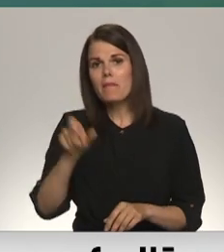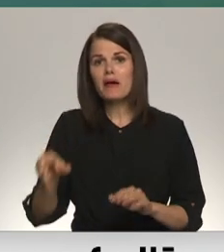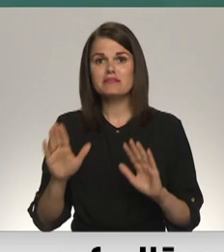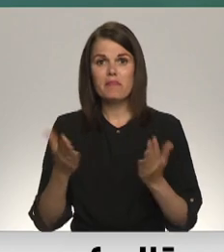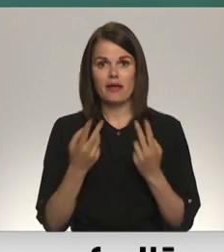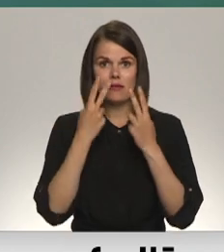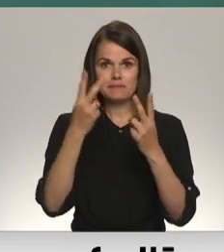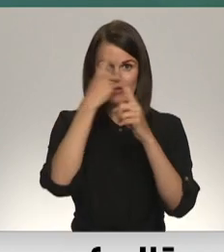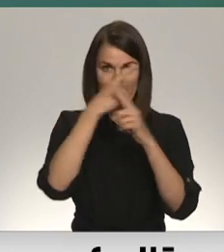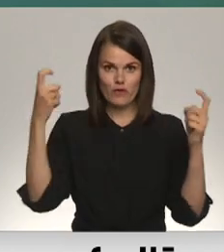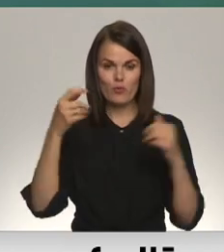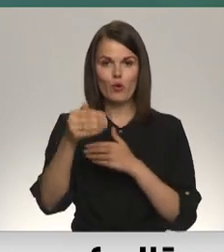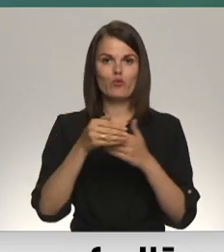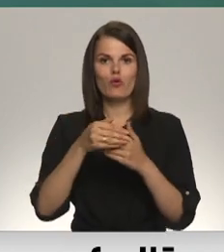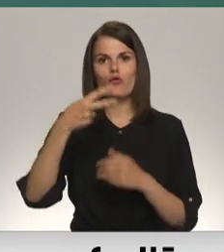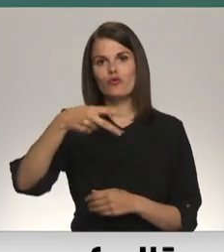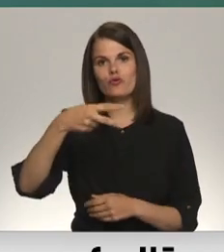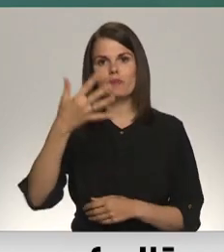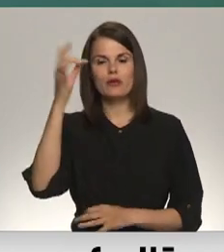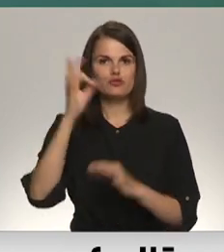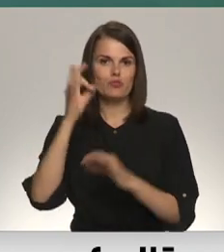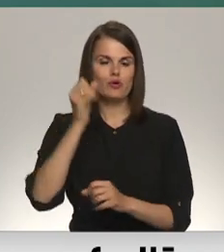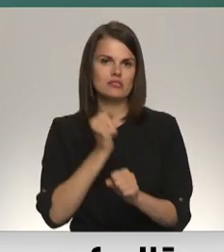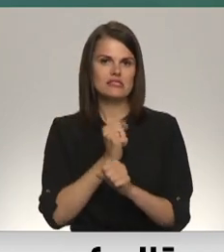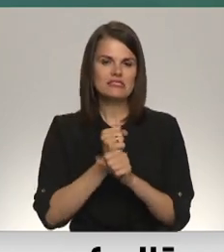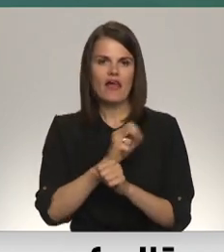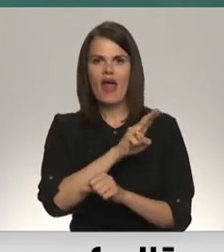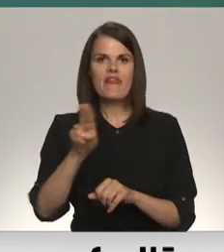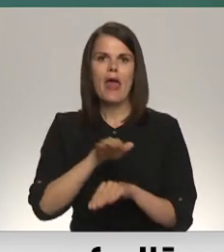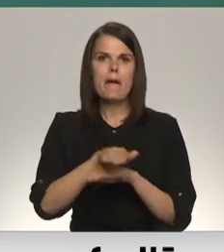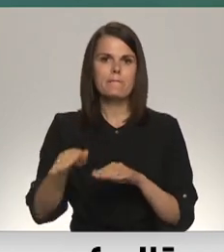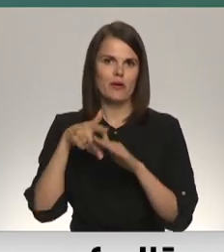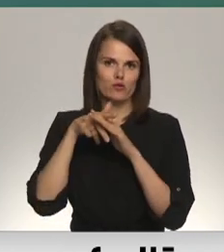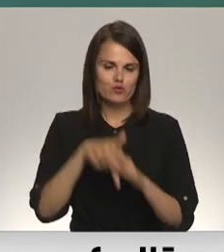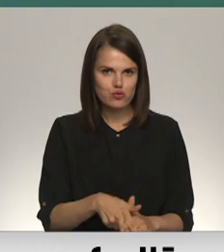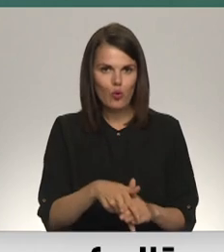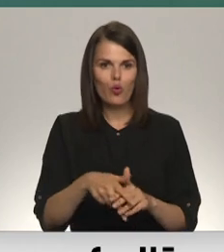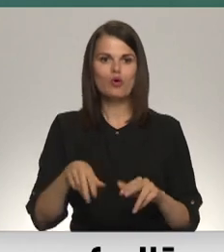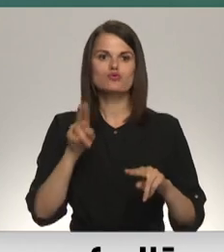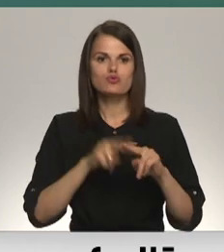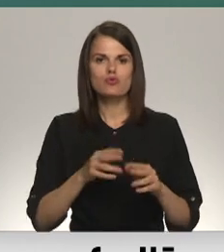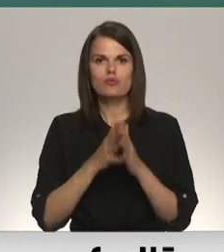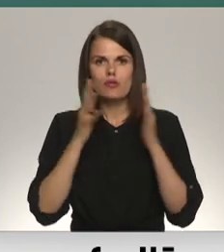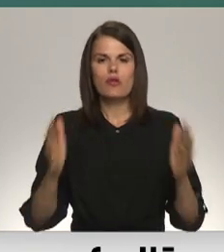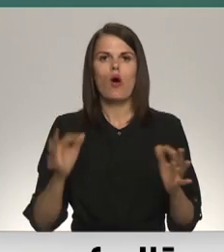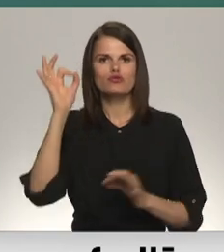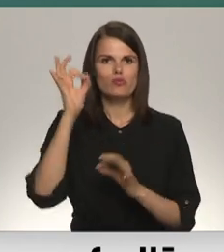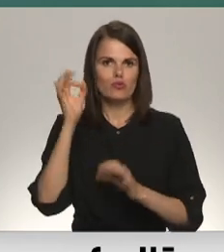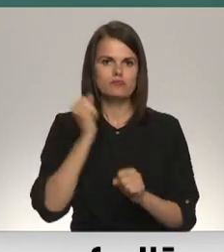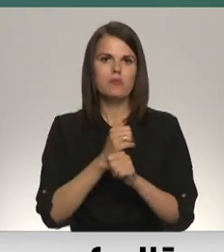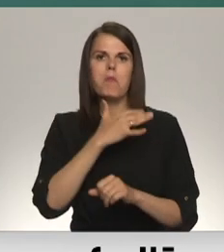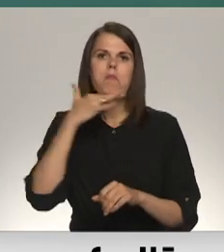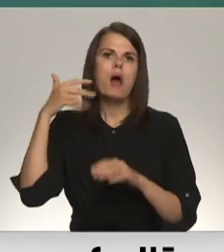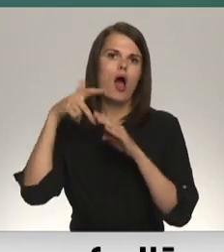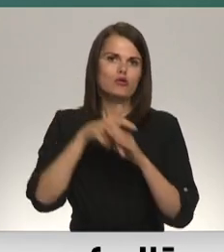ka 25% pedagogu strādā nepilnas slodzes, un savukārt liels procents pedagogu ir